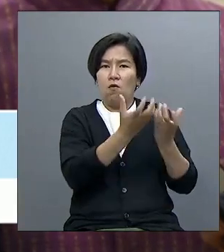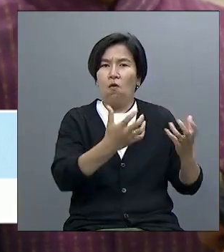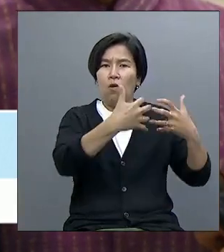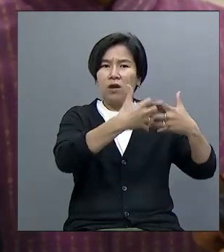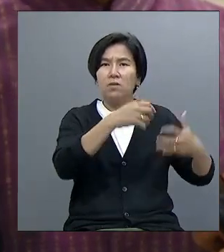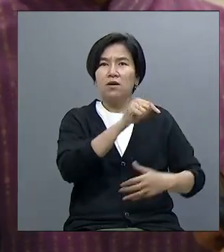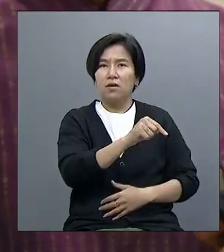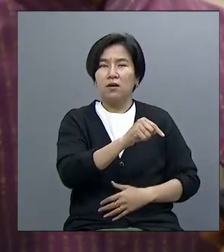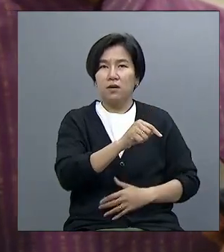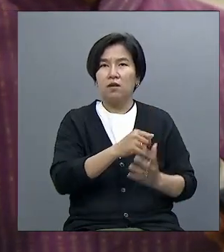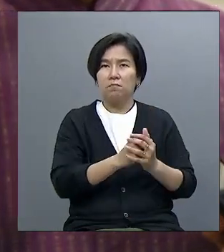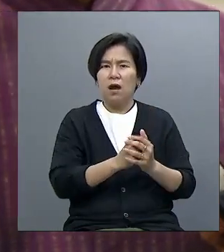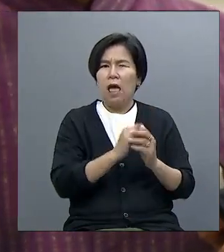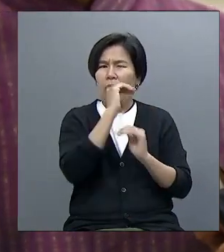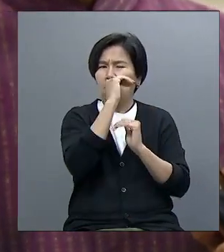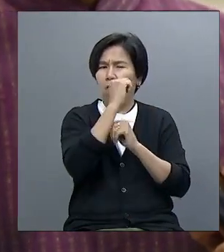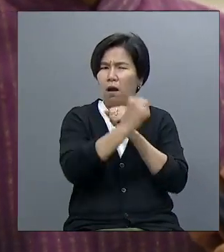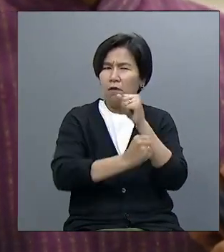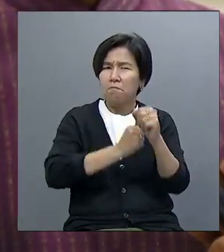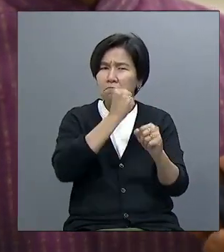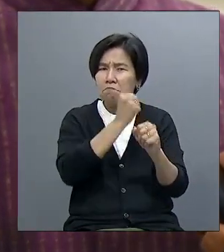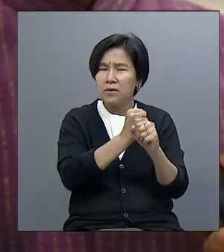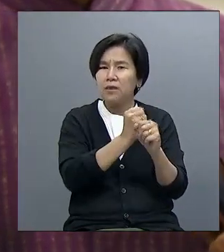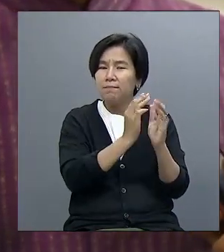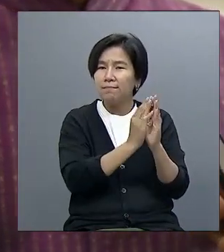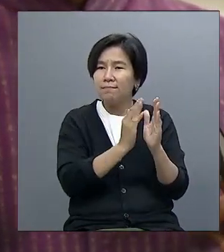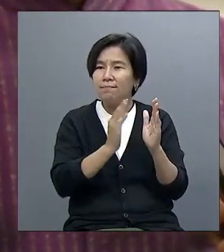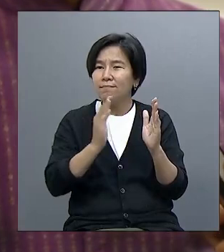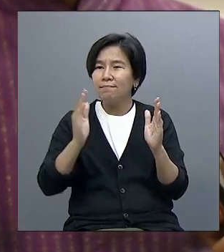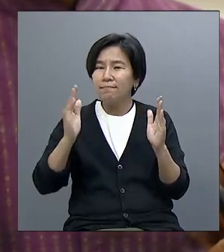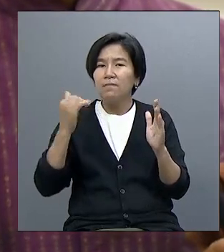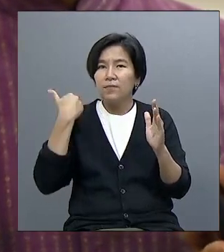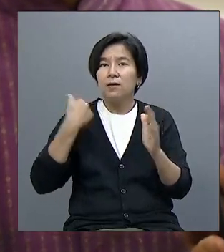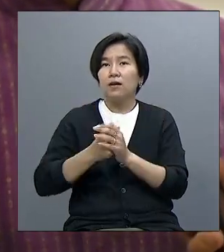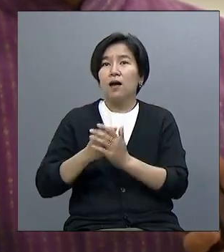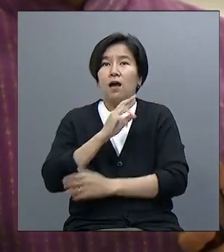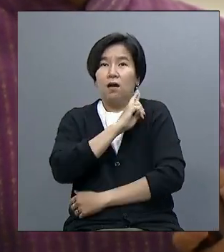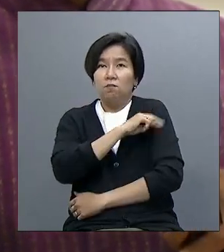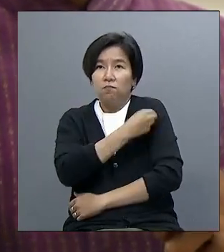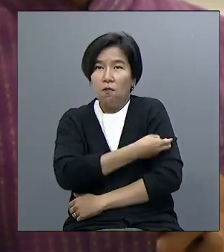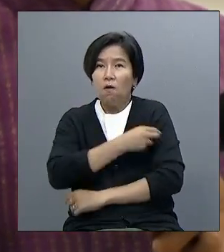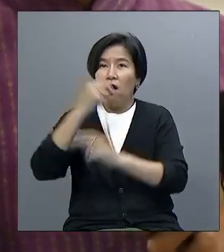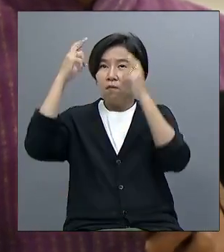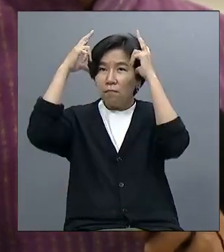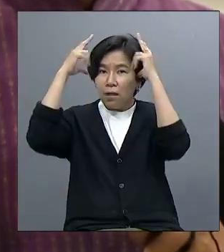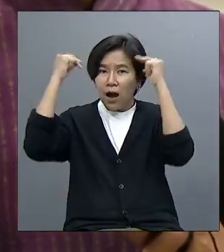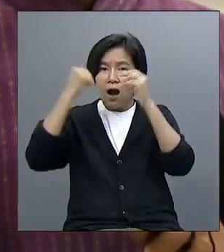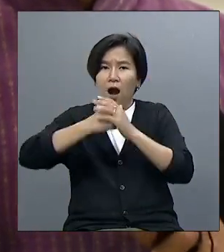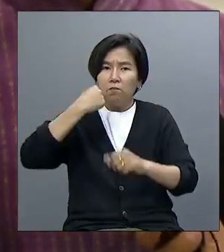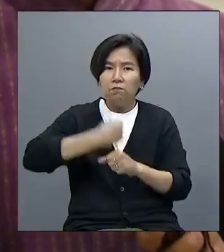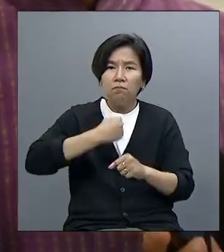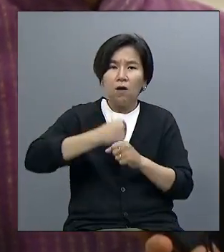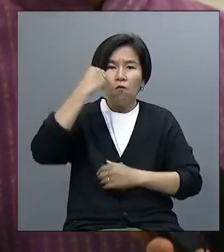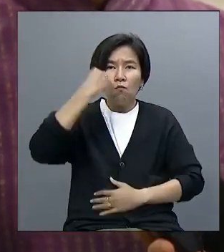ของมันครับแต่คุณหมอคุณพยาบาลน่ะต้องทำอยู่ทุกวัน